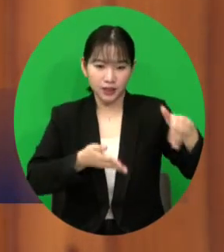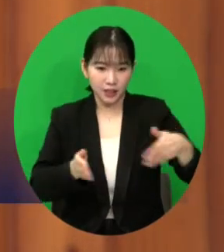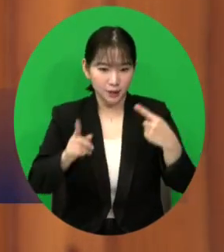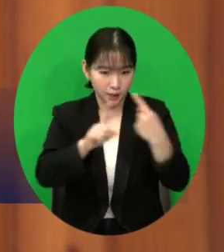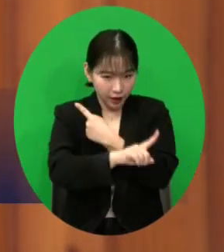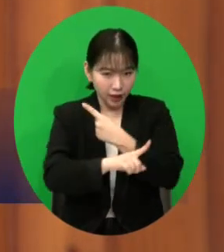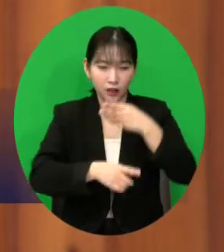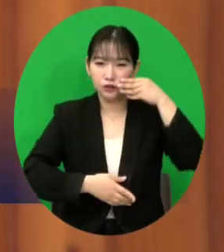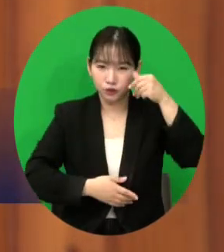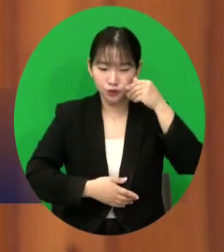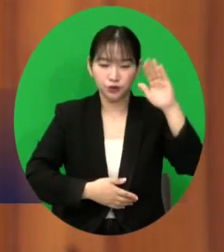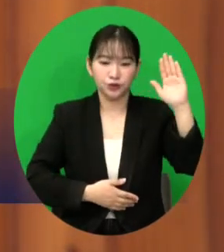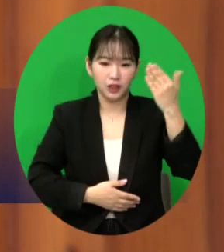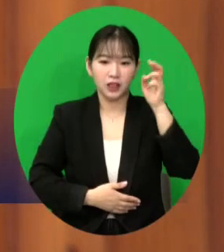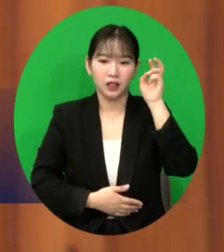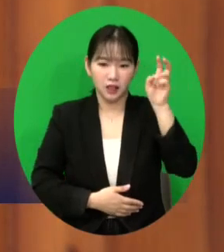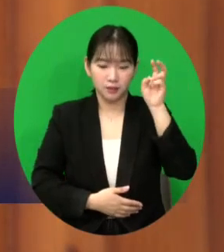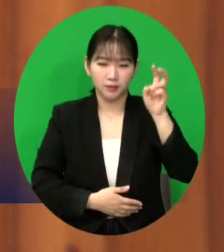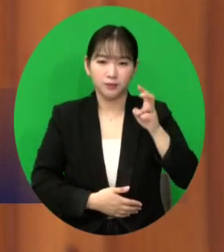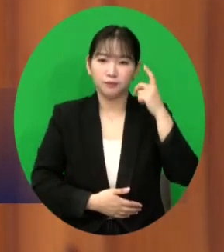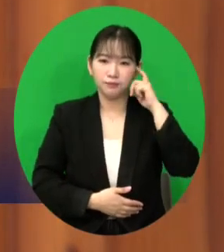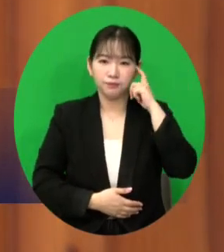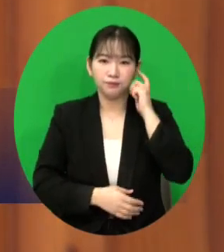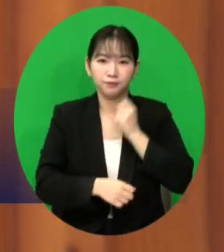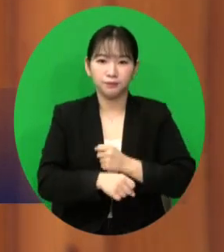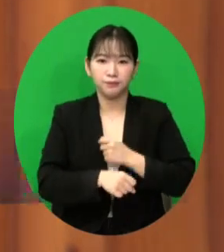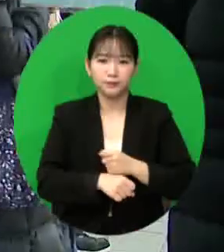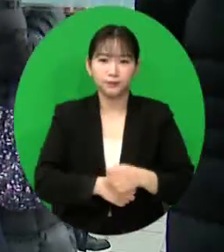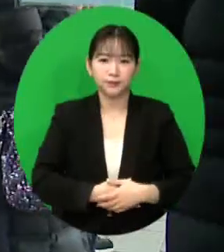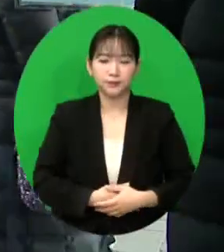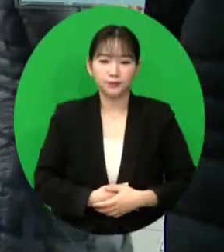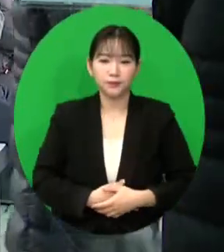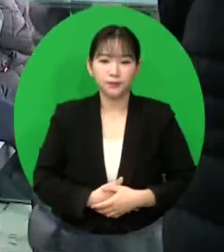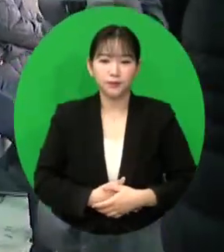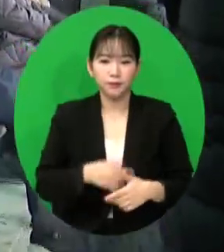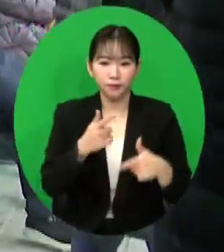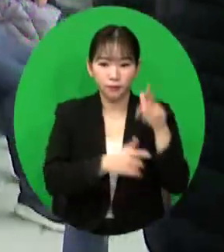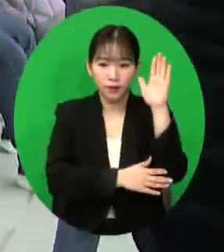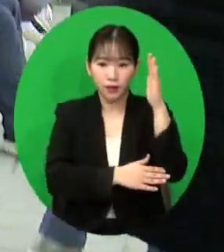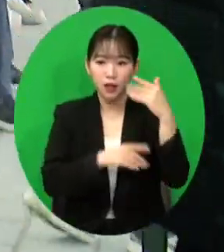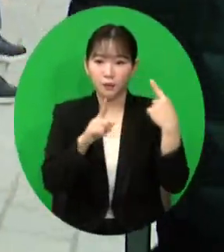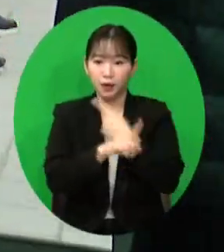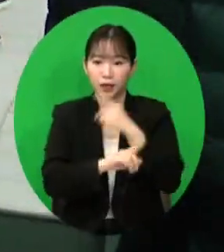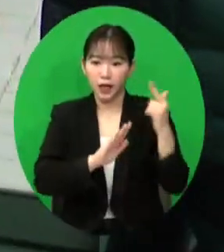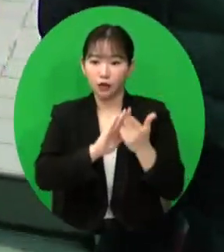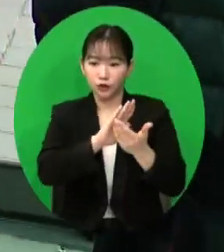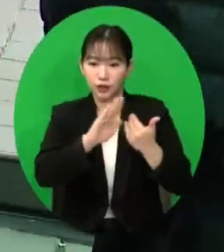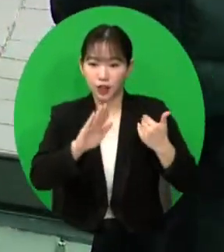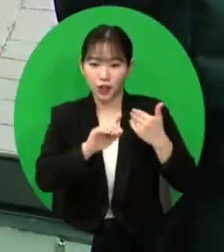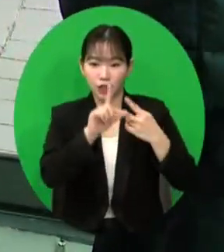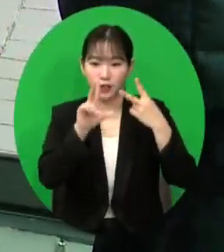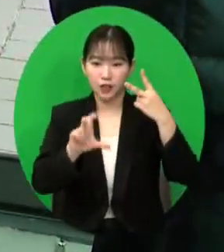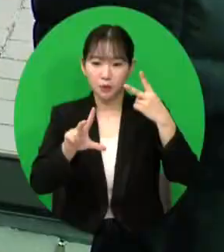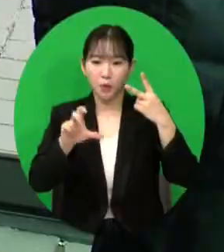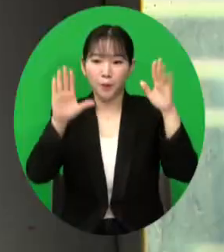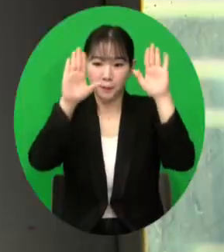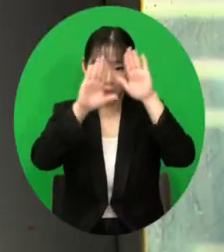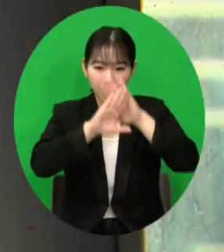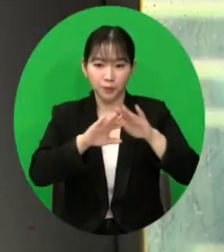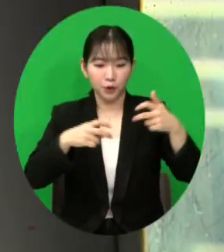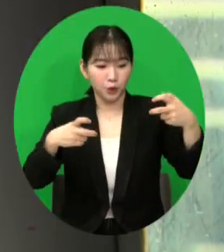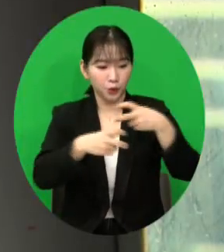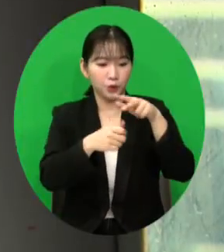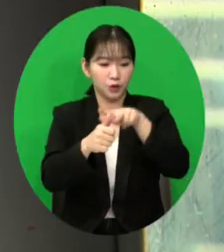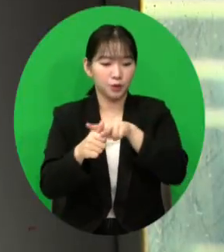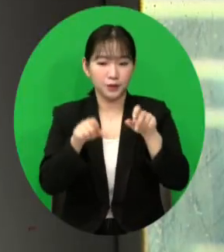노선 개편안이 자리를 잡으실 거라고 생각을 합니다. 목포시는 개편 하루 전인 25일 밤에